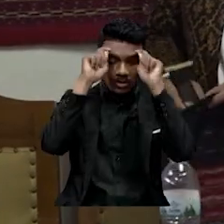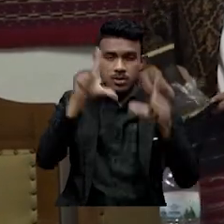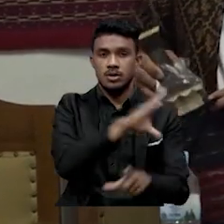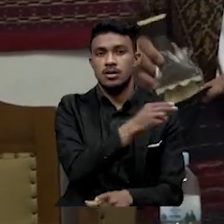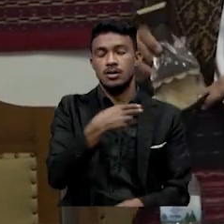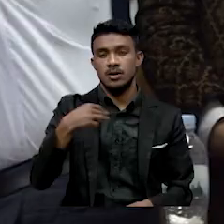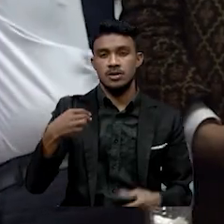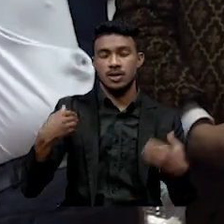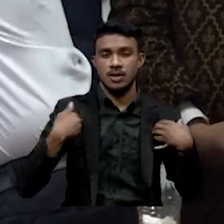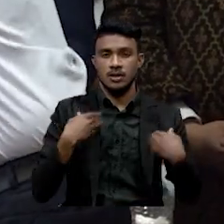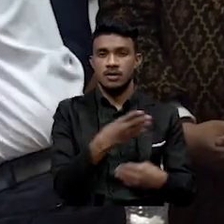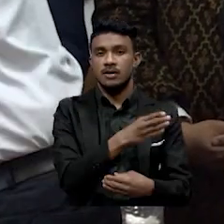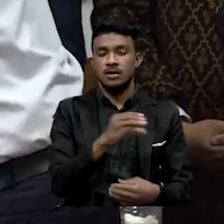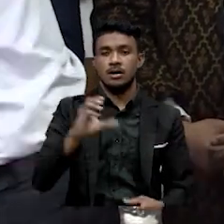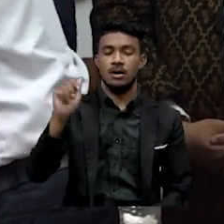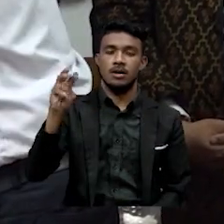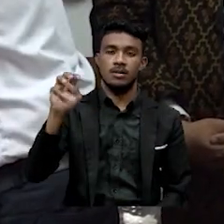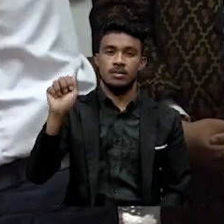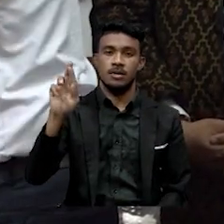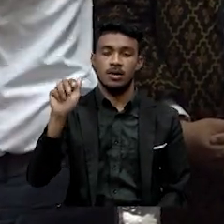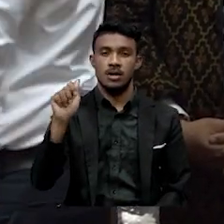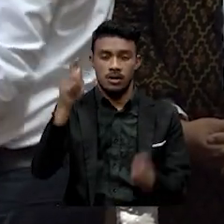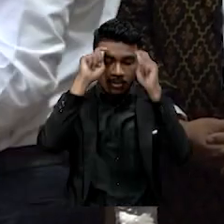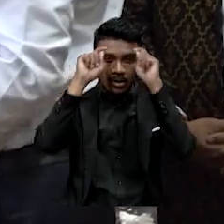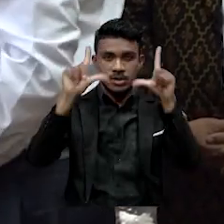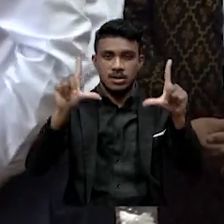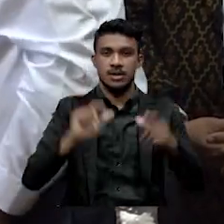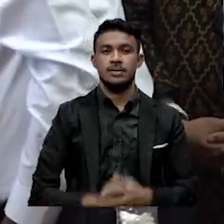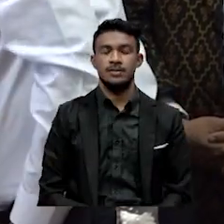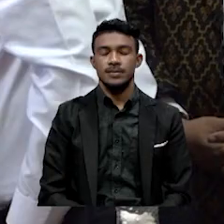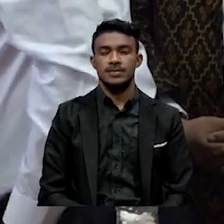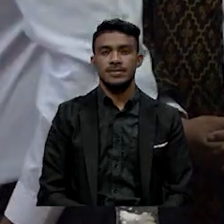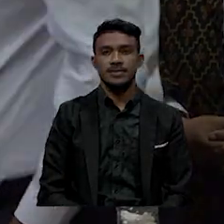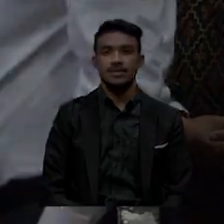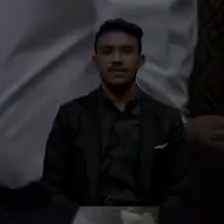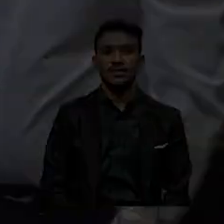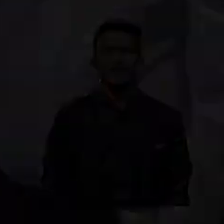suhu Sinar e-commerce industri Timor Leste levulinate Carrefour you just in the aja